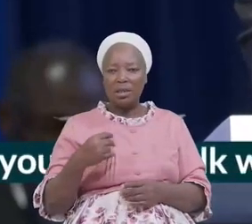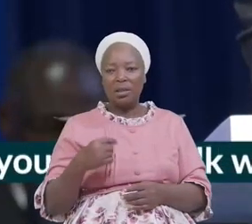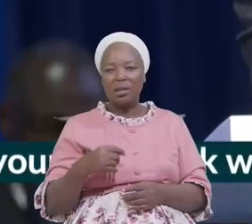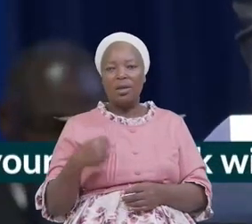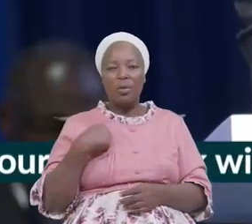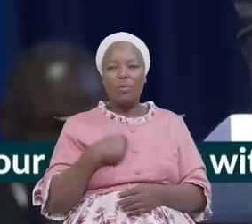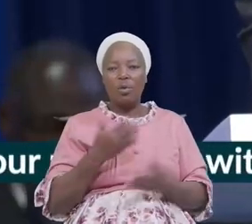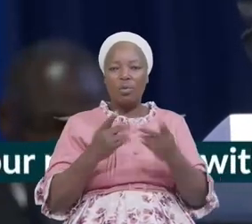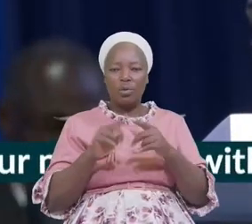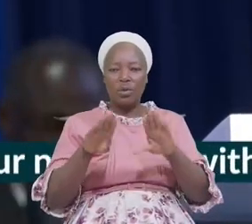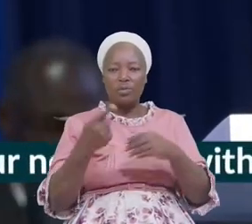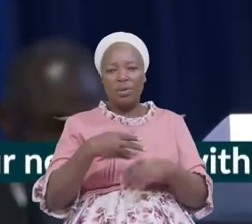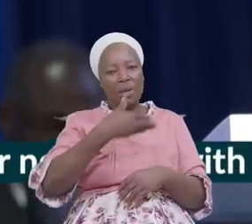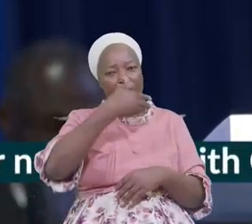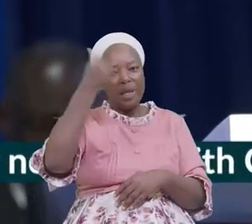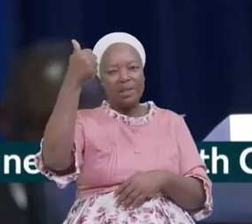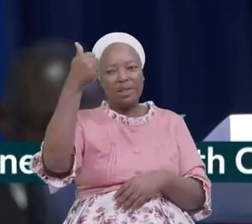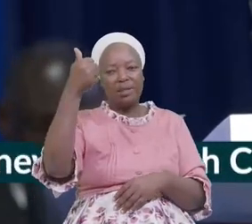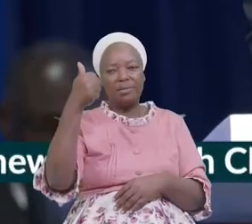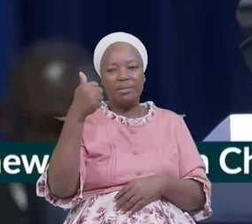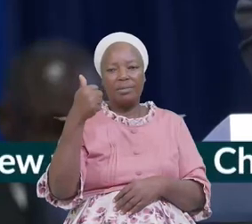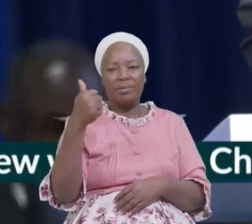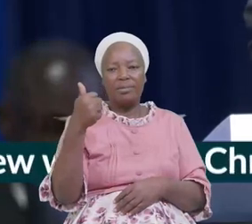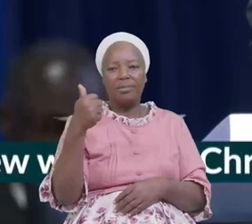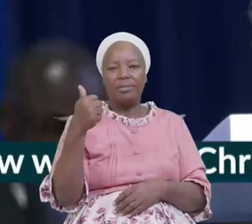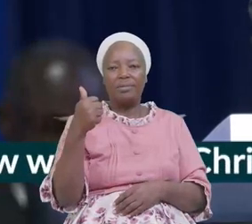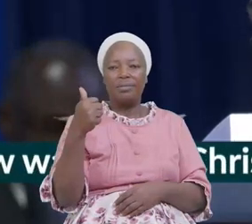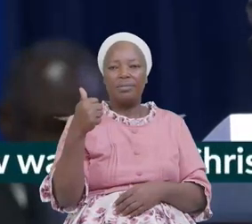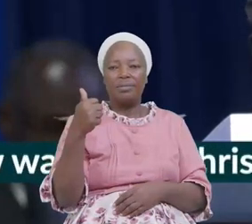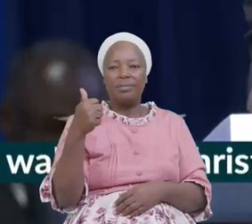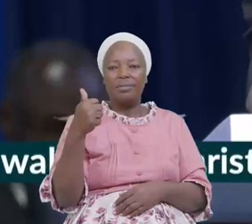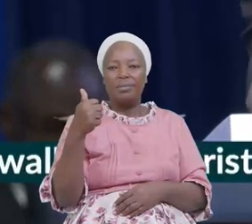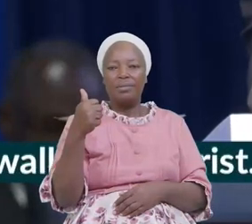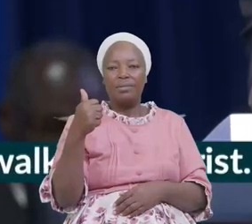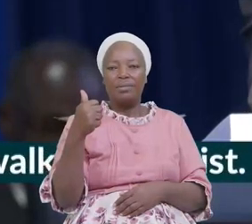Nous allons vous donner donc de notre meilleur